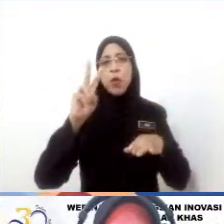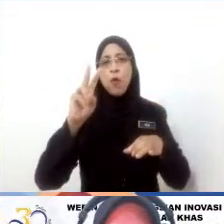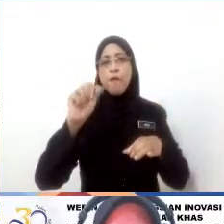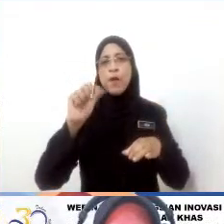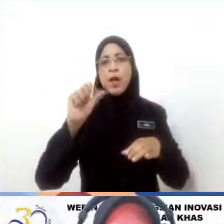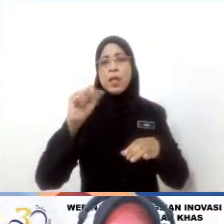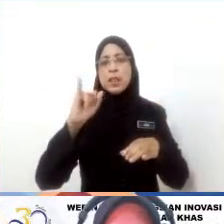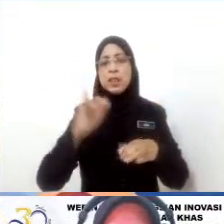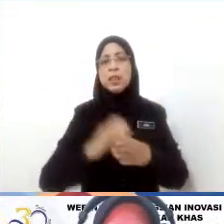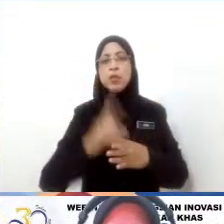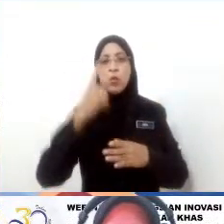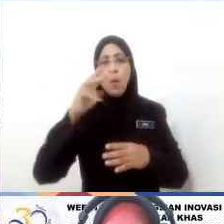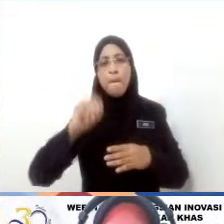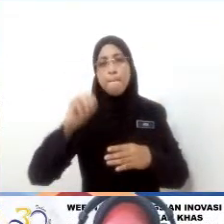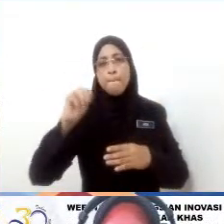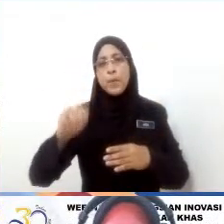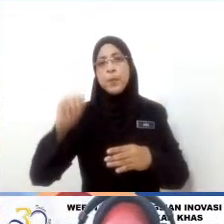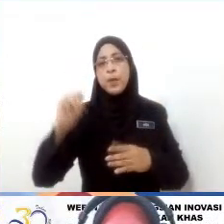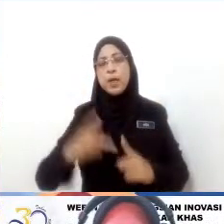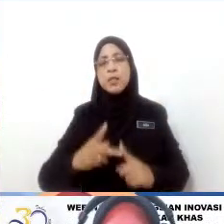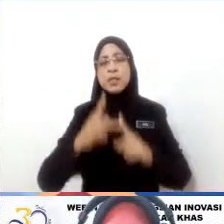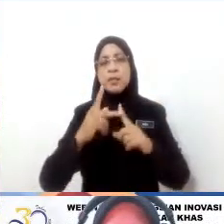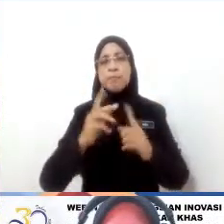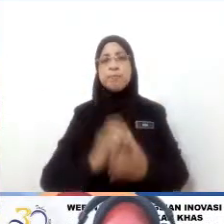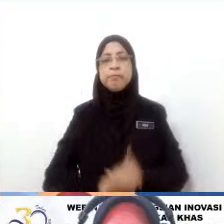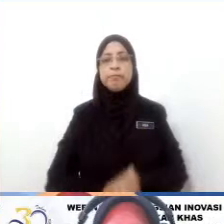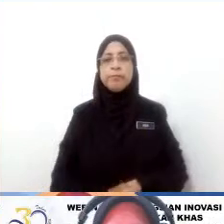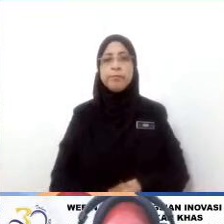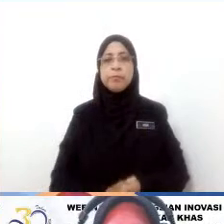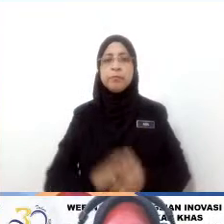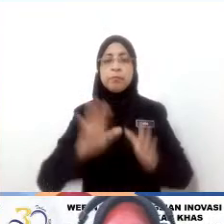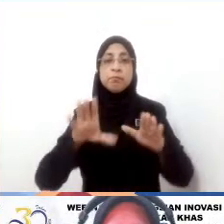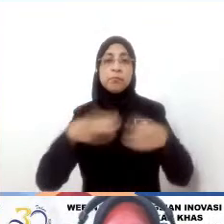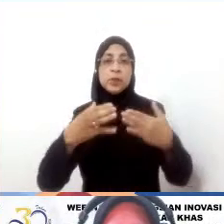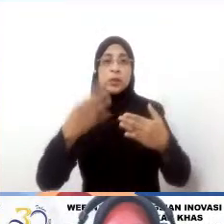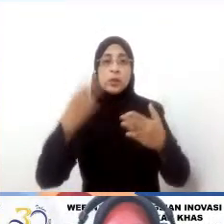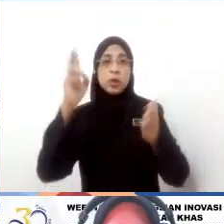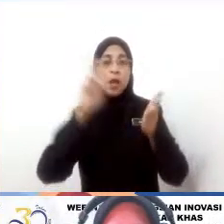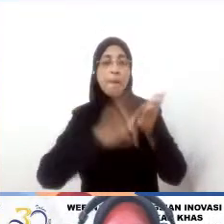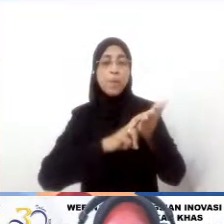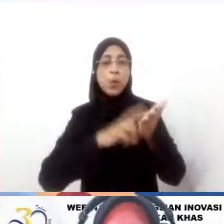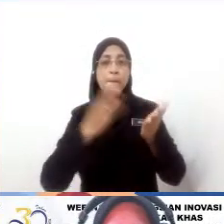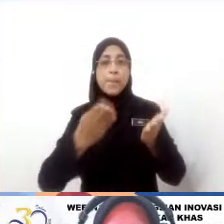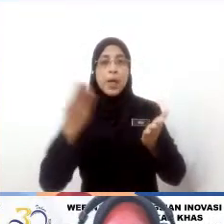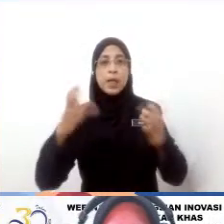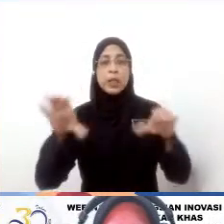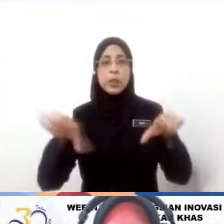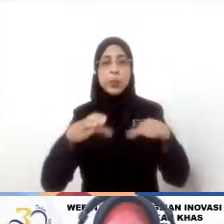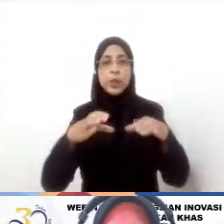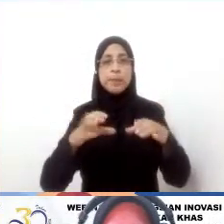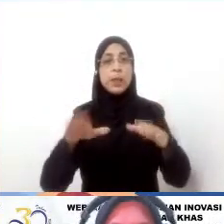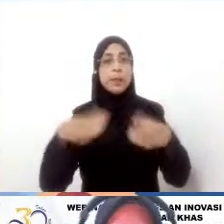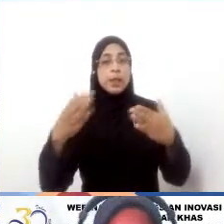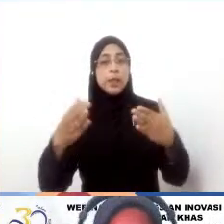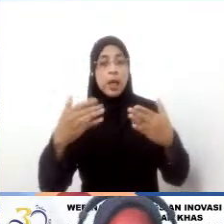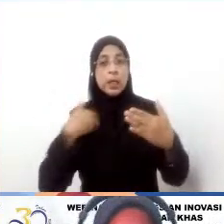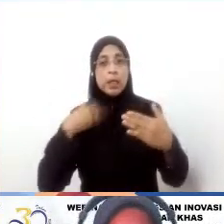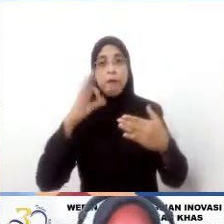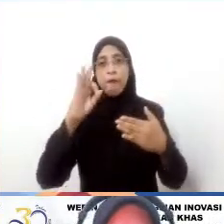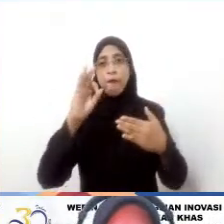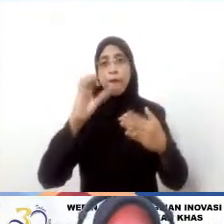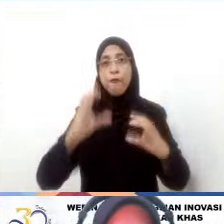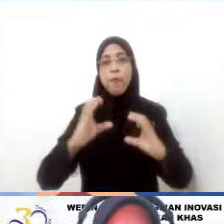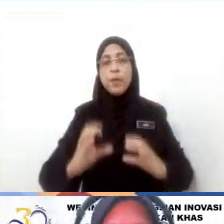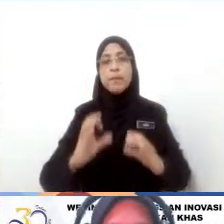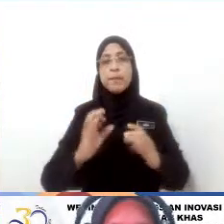inovasi, adakah perlu kepada borang atau format merekod bahan dihasilkan? Okey, sebenarnya ada je format yang